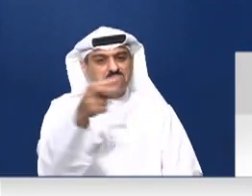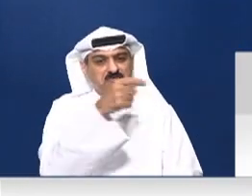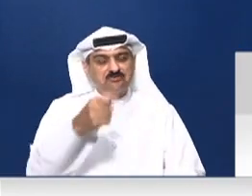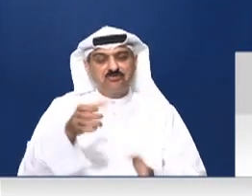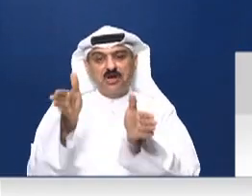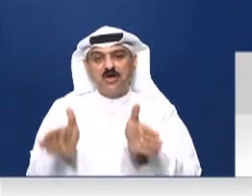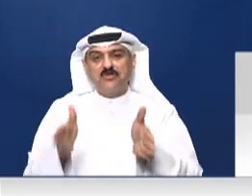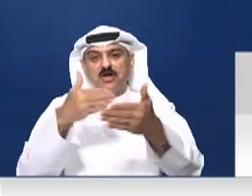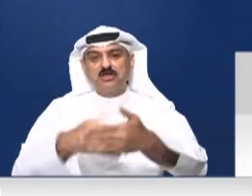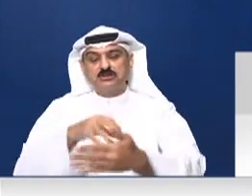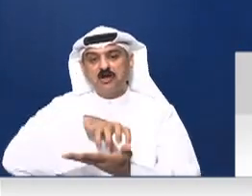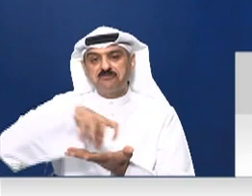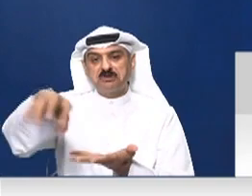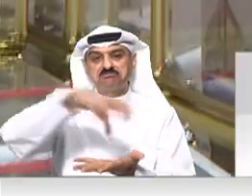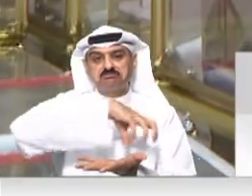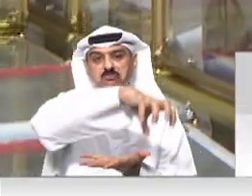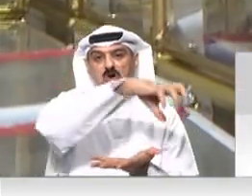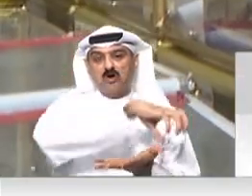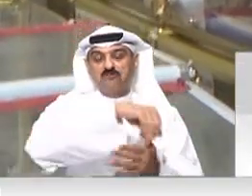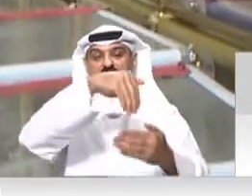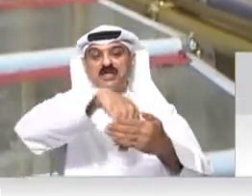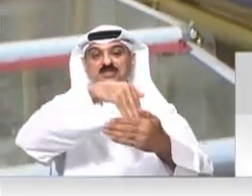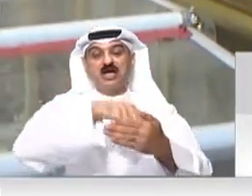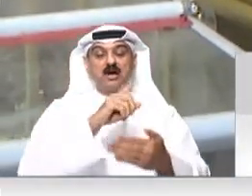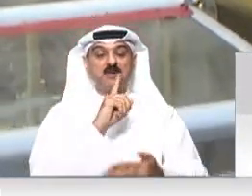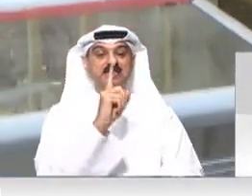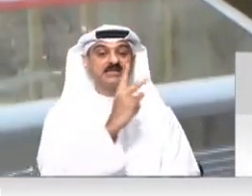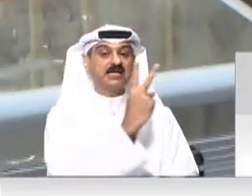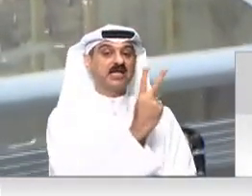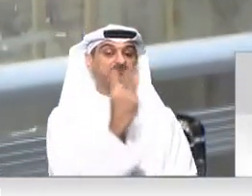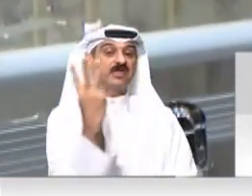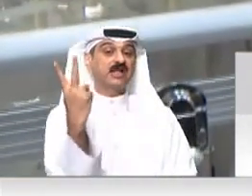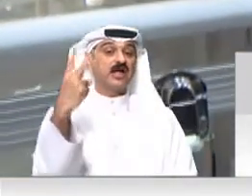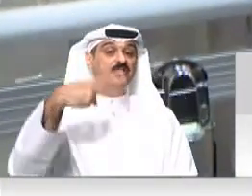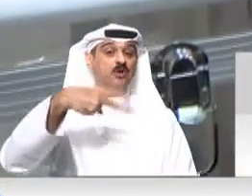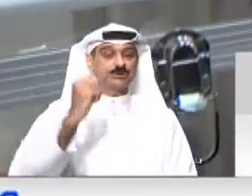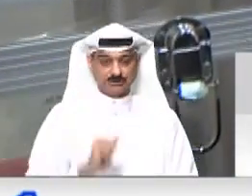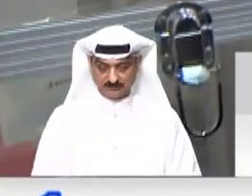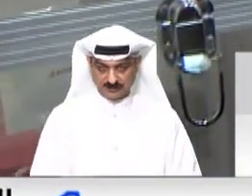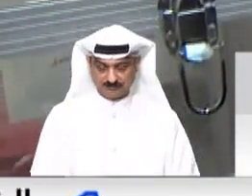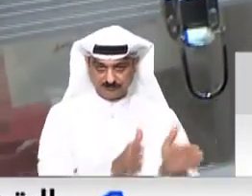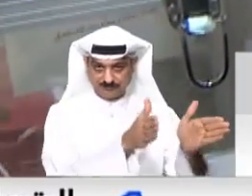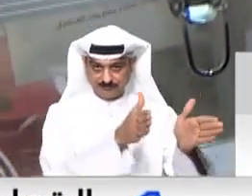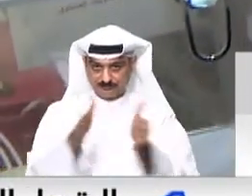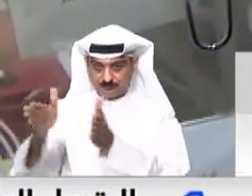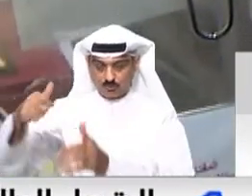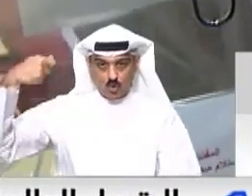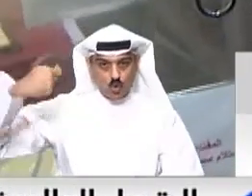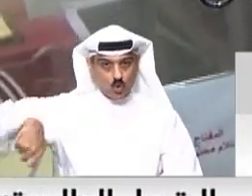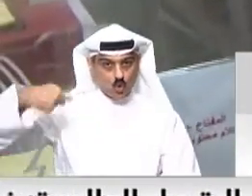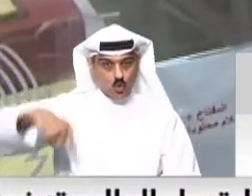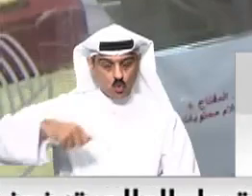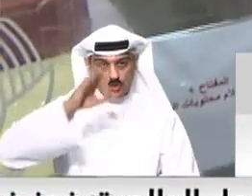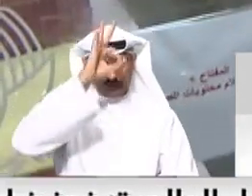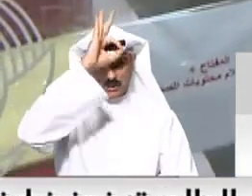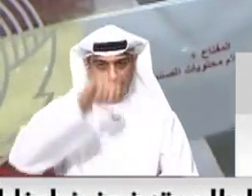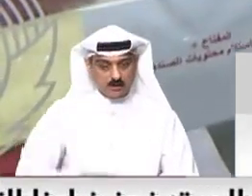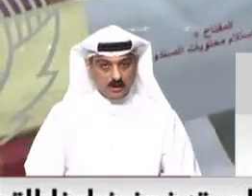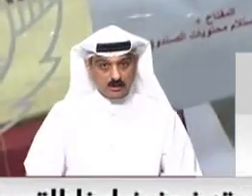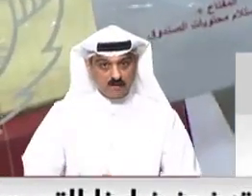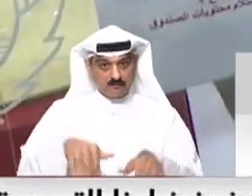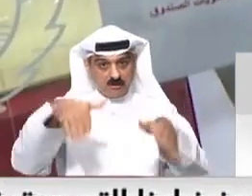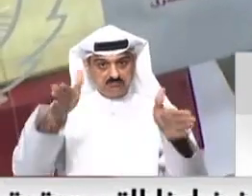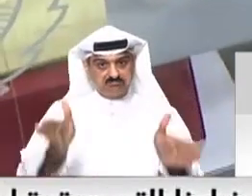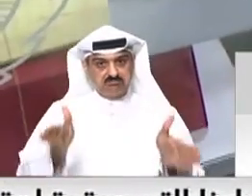الأمة 2023 والتي سيدلي الناخبون بأصواتهم فيها. وستقوم وزارة الداخلية بعد الانتهاء من